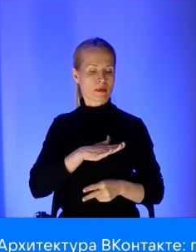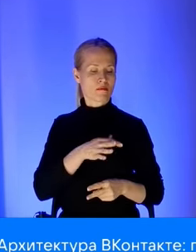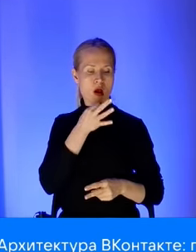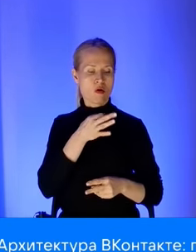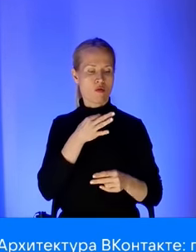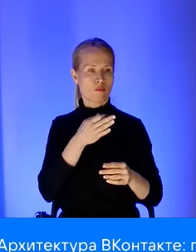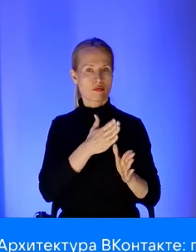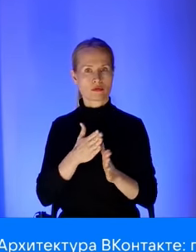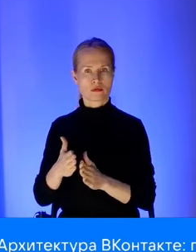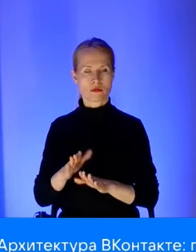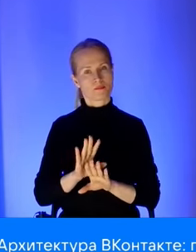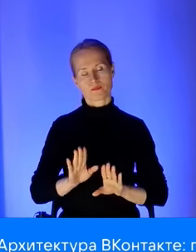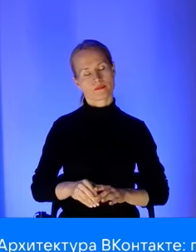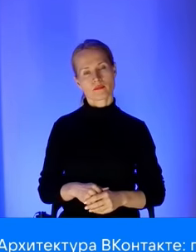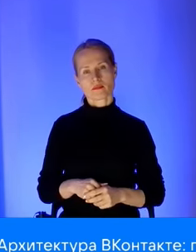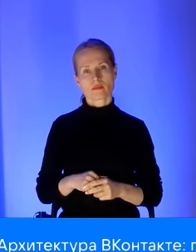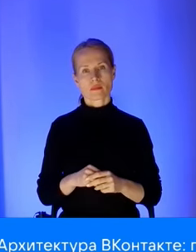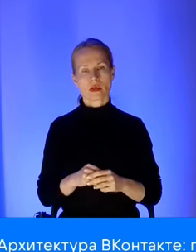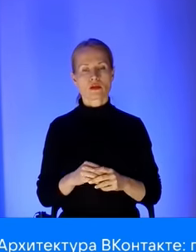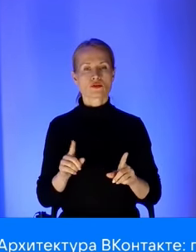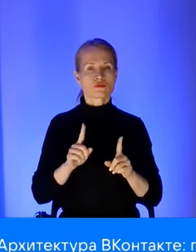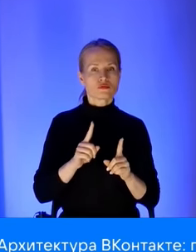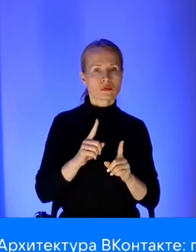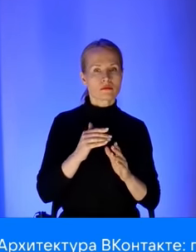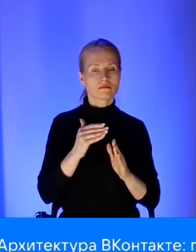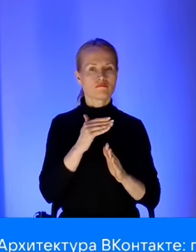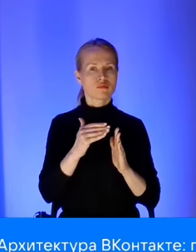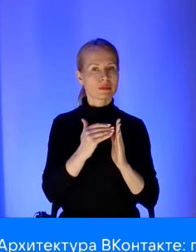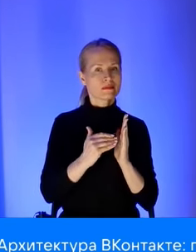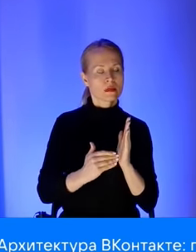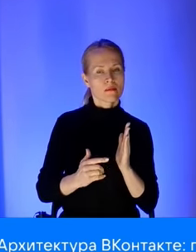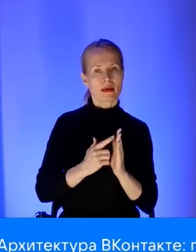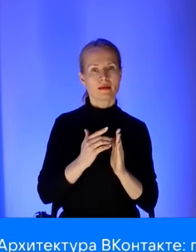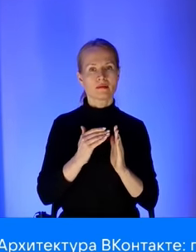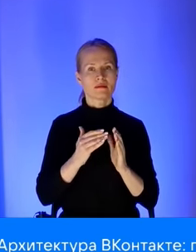изначально чтобы подсистема или система была